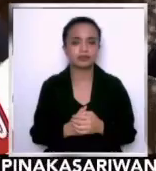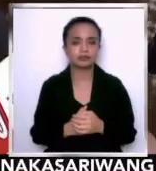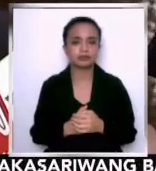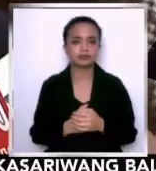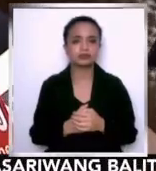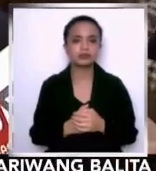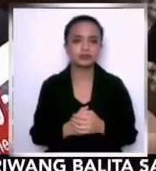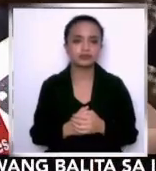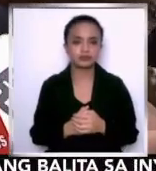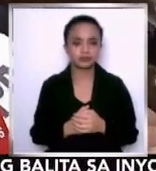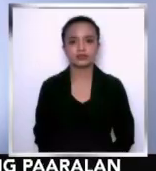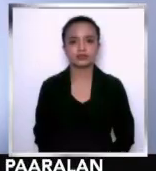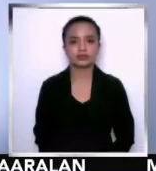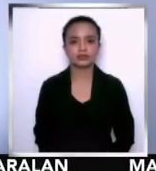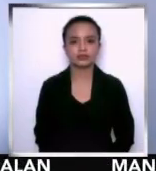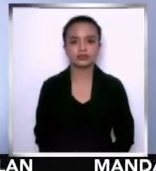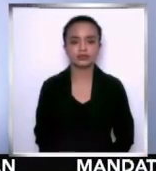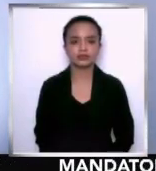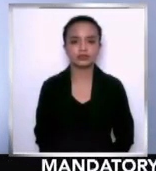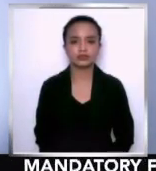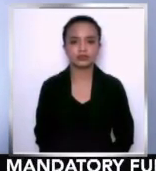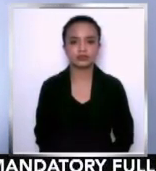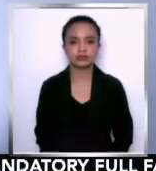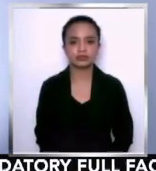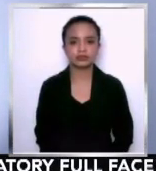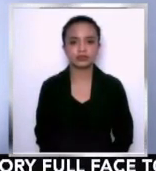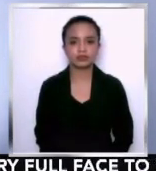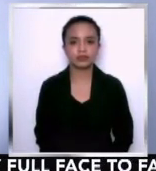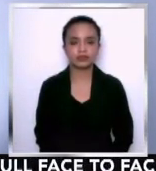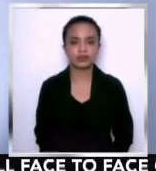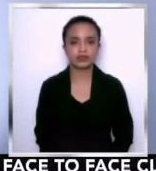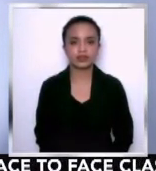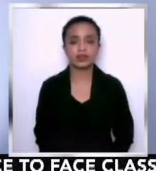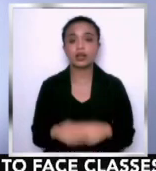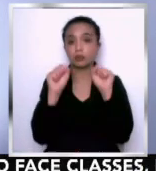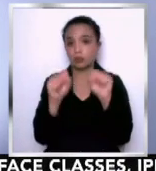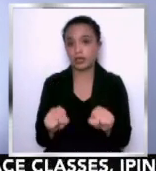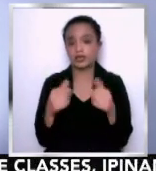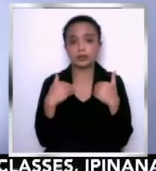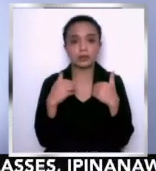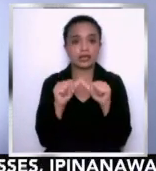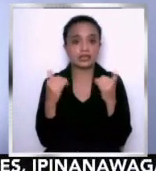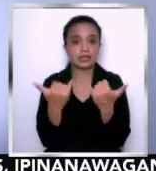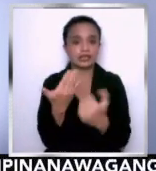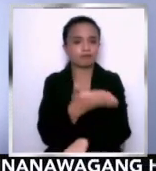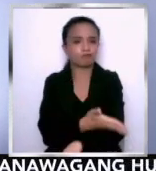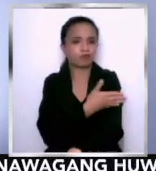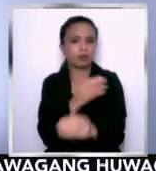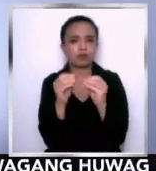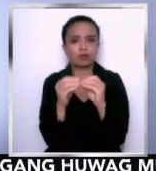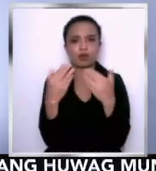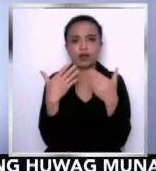Nakatutok, 24 Oras. Posible raw na may mga ahensyang palakasin, bigyan ng mas malaking mandato at dagdagan